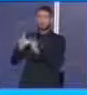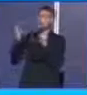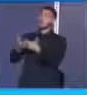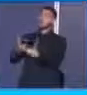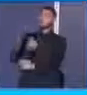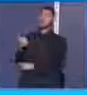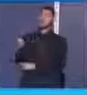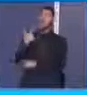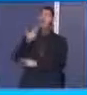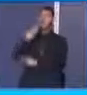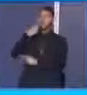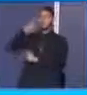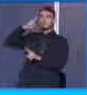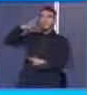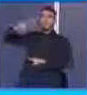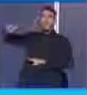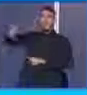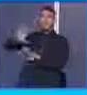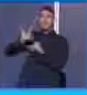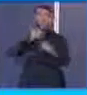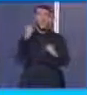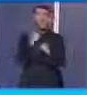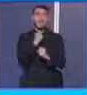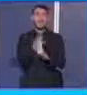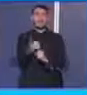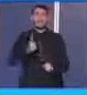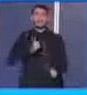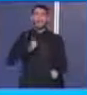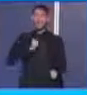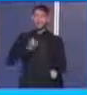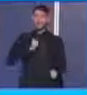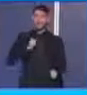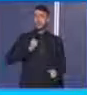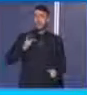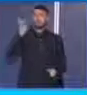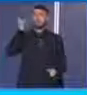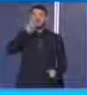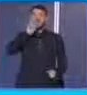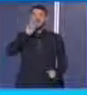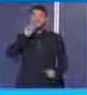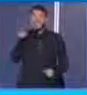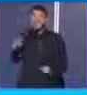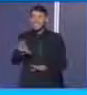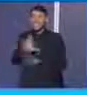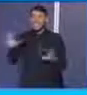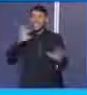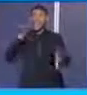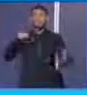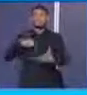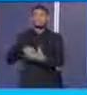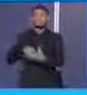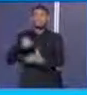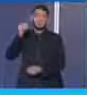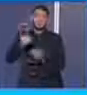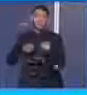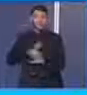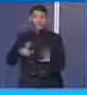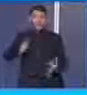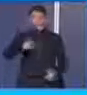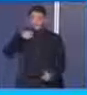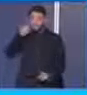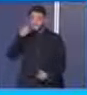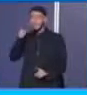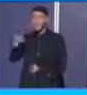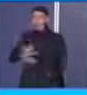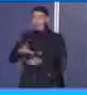Όσο αφορά την εργασία, στον ιδιωτικό τομέα το να είσαι γυναίκα είναι τροχοπέδι. Το να είσαι μάνα είναι αδίκημα